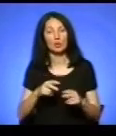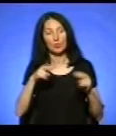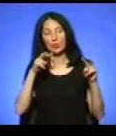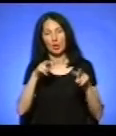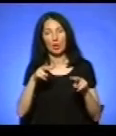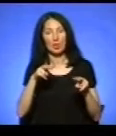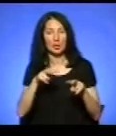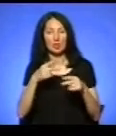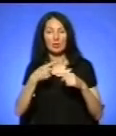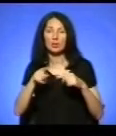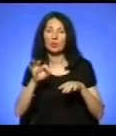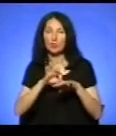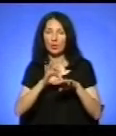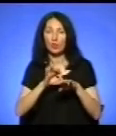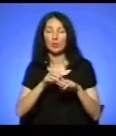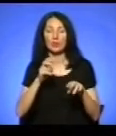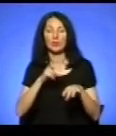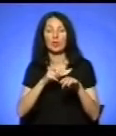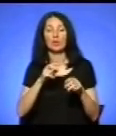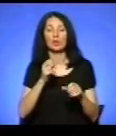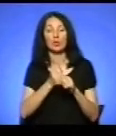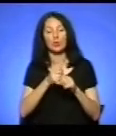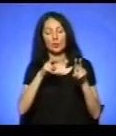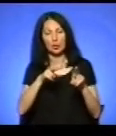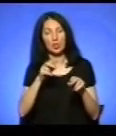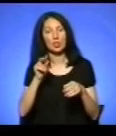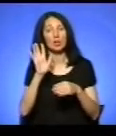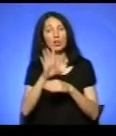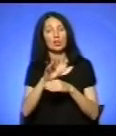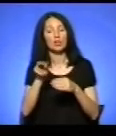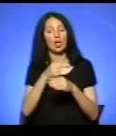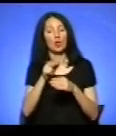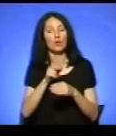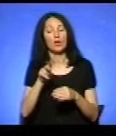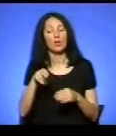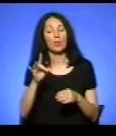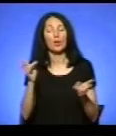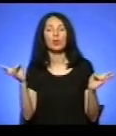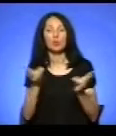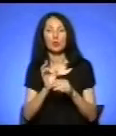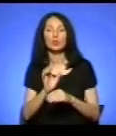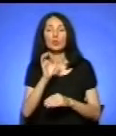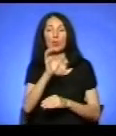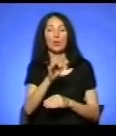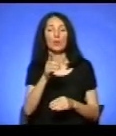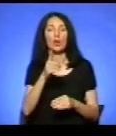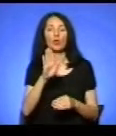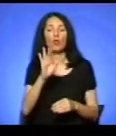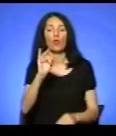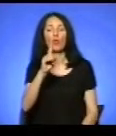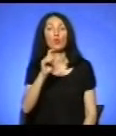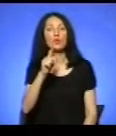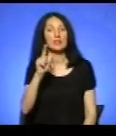захворювання, лікар проводить його спостереження, призначає лікування. При необхідності він його скеровує до вузьких